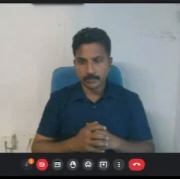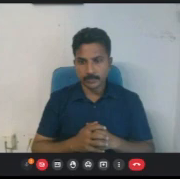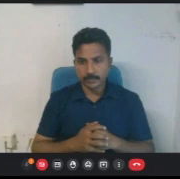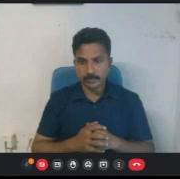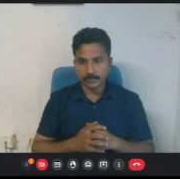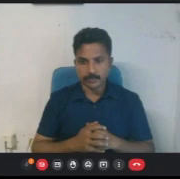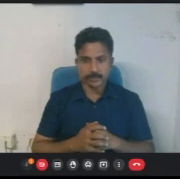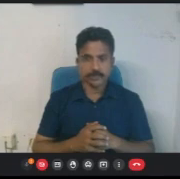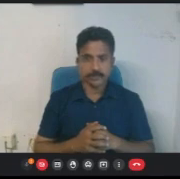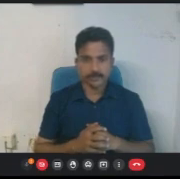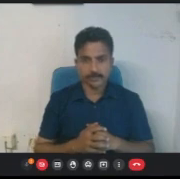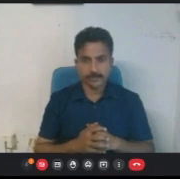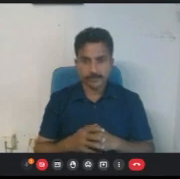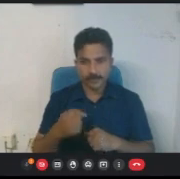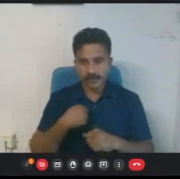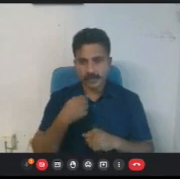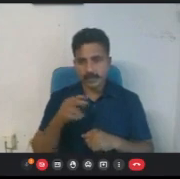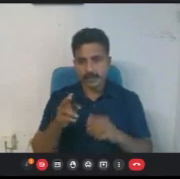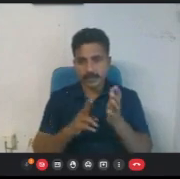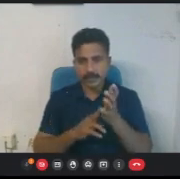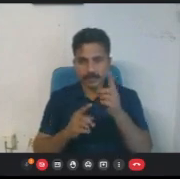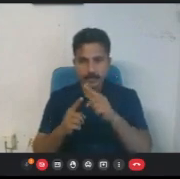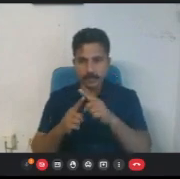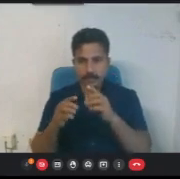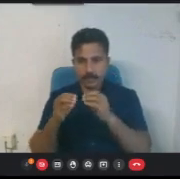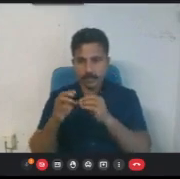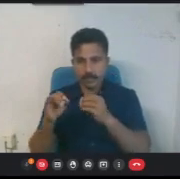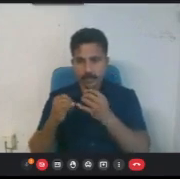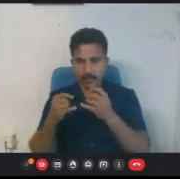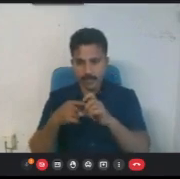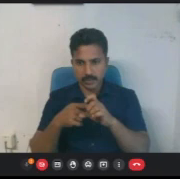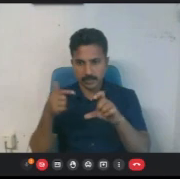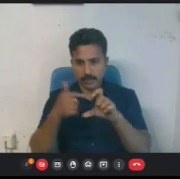മാഡം, ഞാൻ എൻ ടി ബോസ് എറണാകുളത്തു നിന്നാണ്.